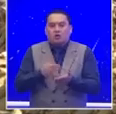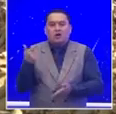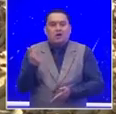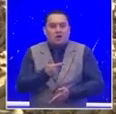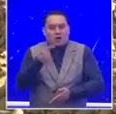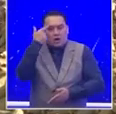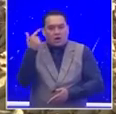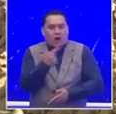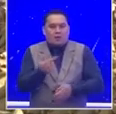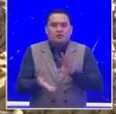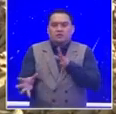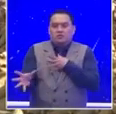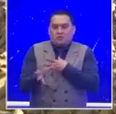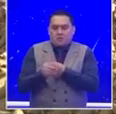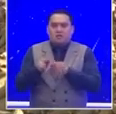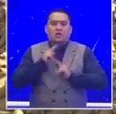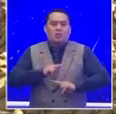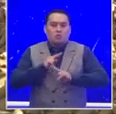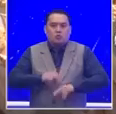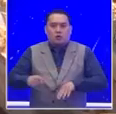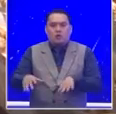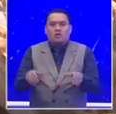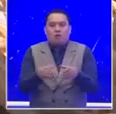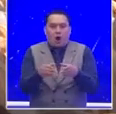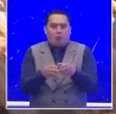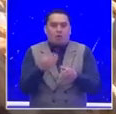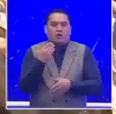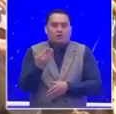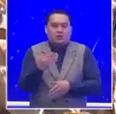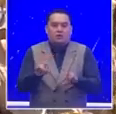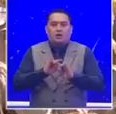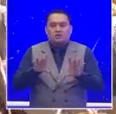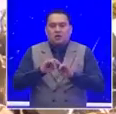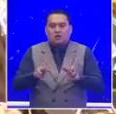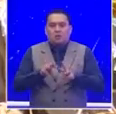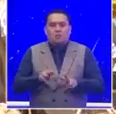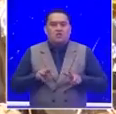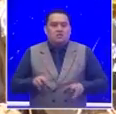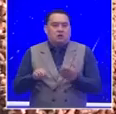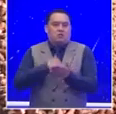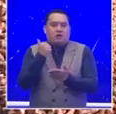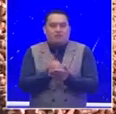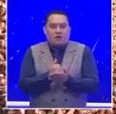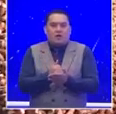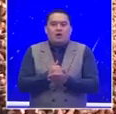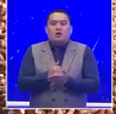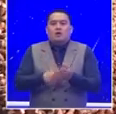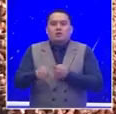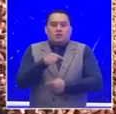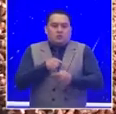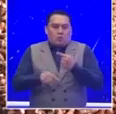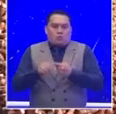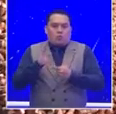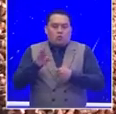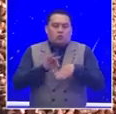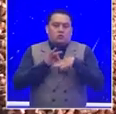о грамотной и слаженной деятельности главы области и его команды, отметил Аскар Мамин. К слову, работы по реализации дорожной карты занятости